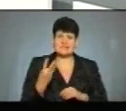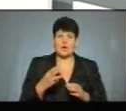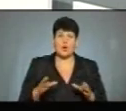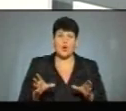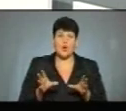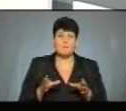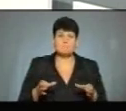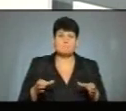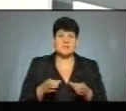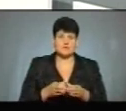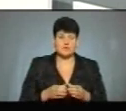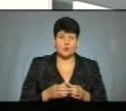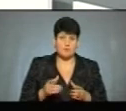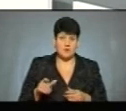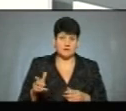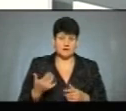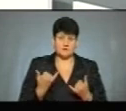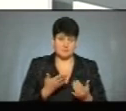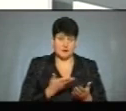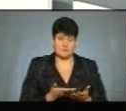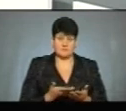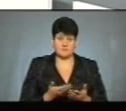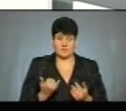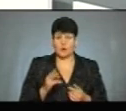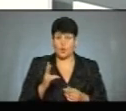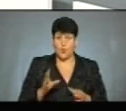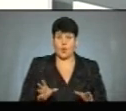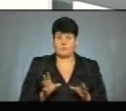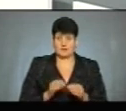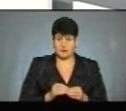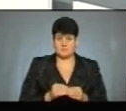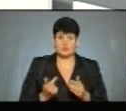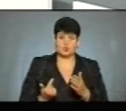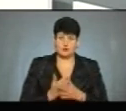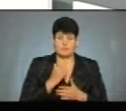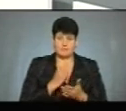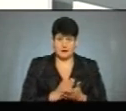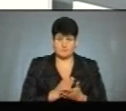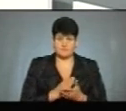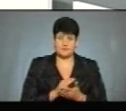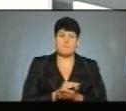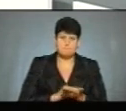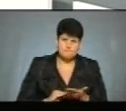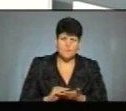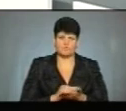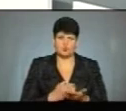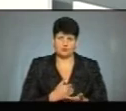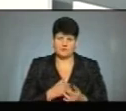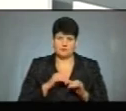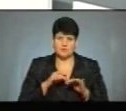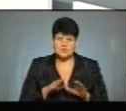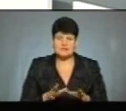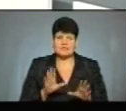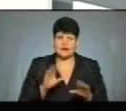громади. Тепер, по логіці Степана Степановича, ми тепер тих, кого ми об'єднали, тепер знову маємо запускати повторно добровільний процес і вже